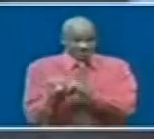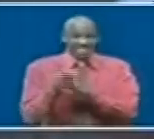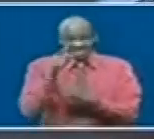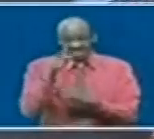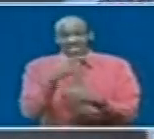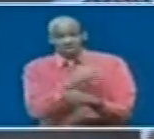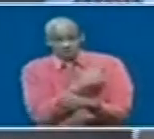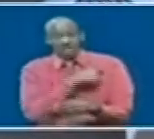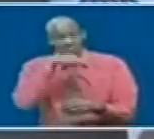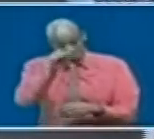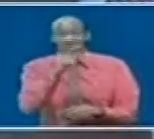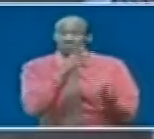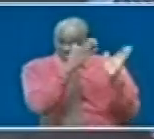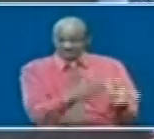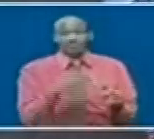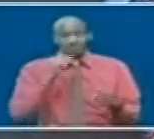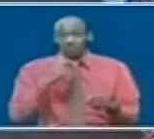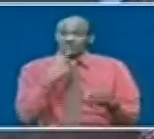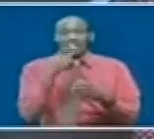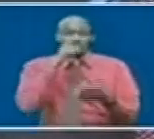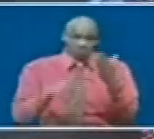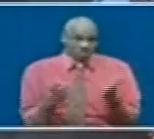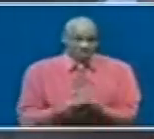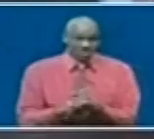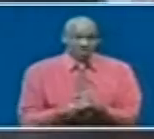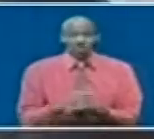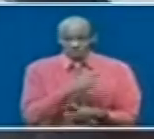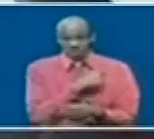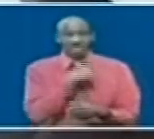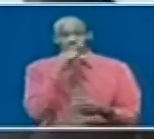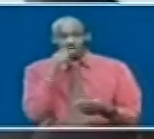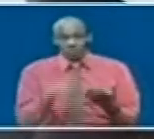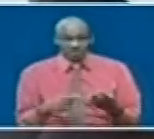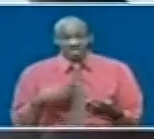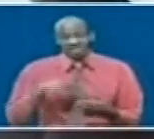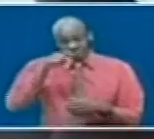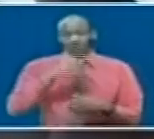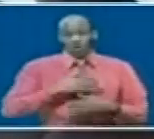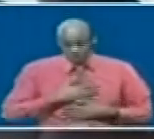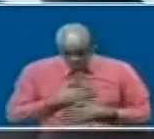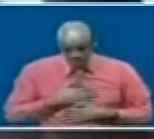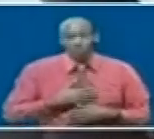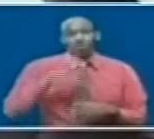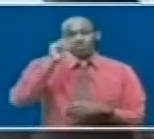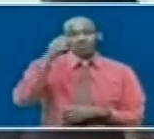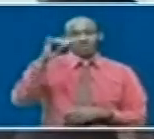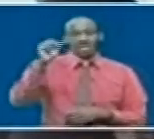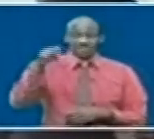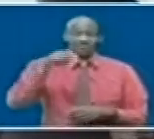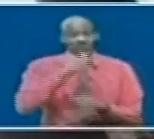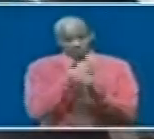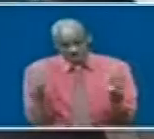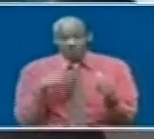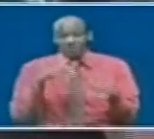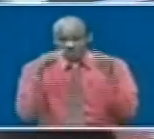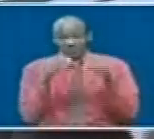doctor, exactly what you've been told by the doctor. The Honorable Munyes is stable. We are waiting for the surgeons to